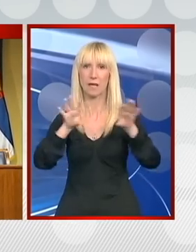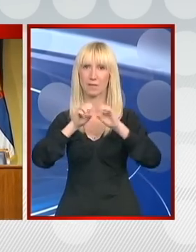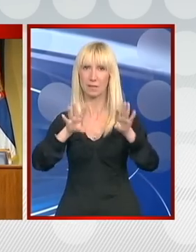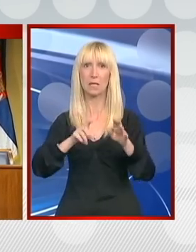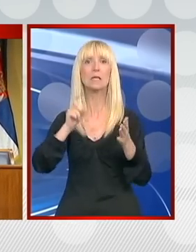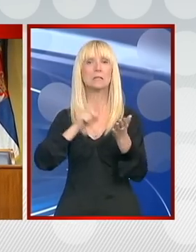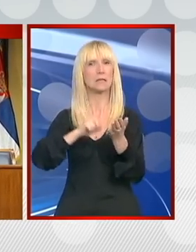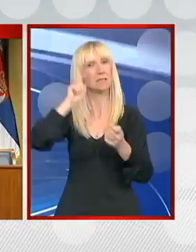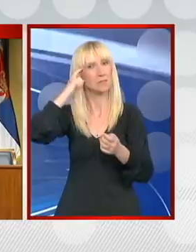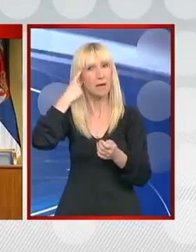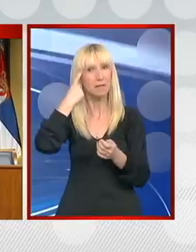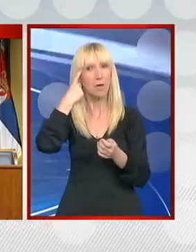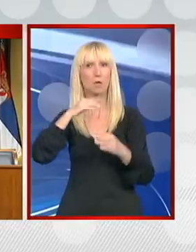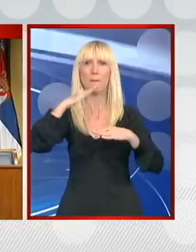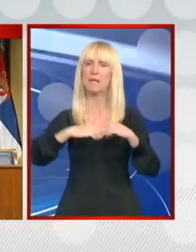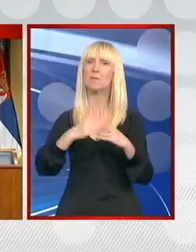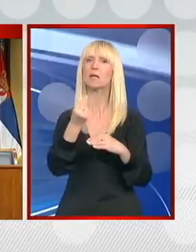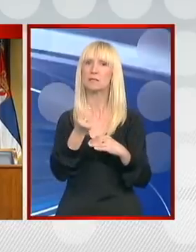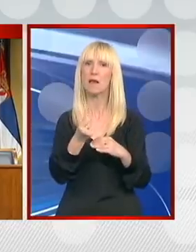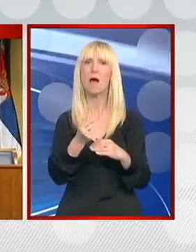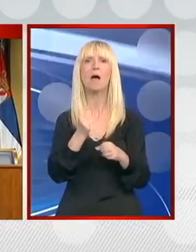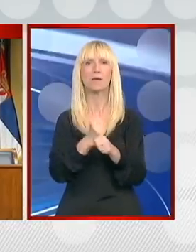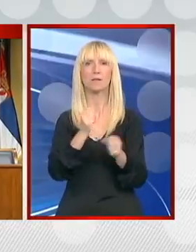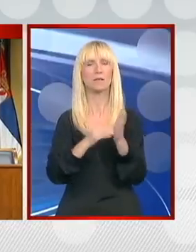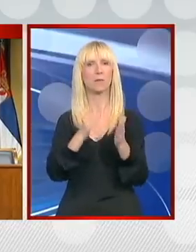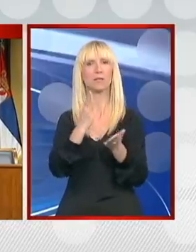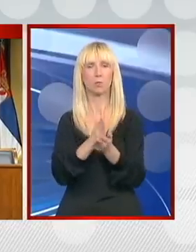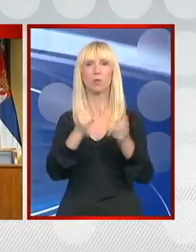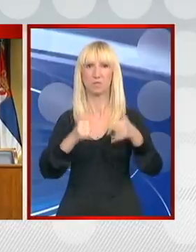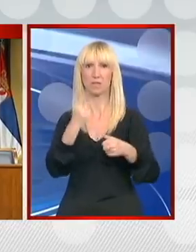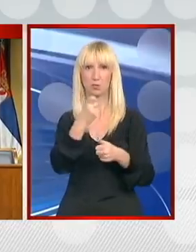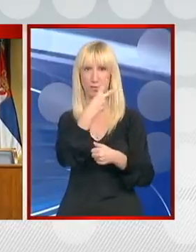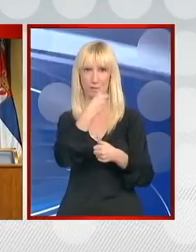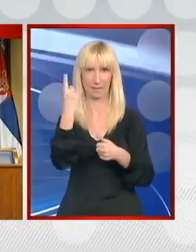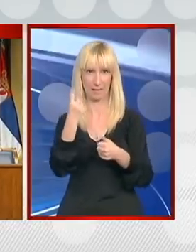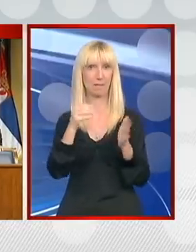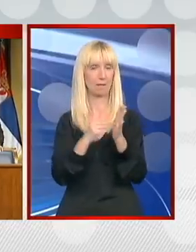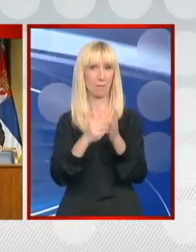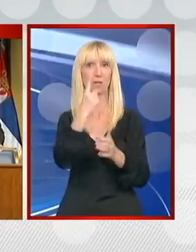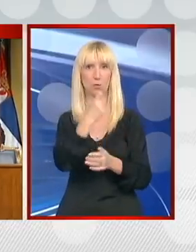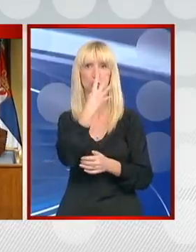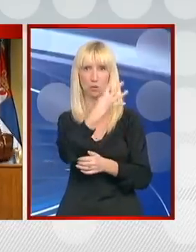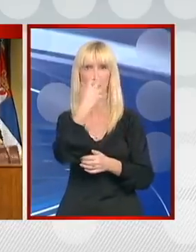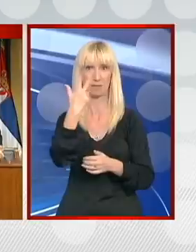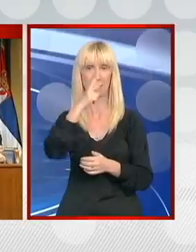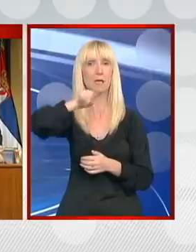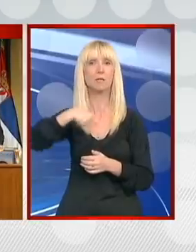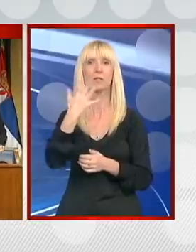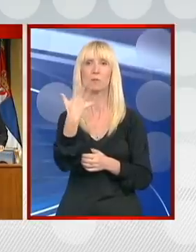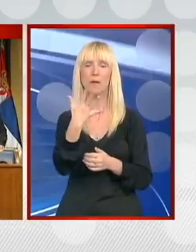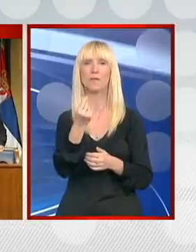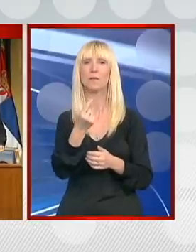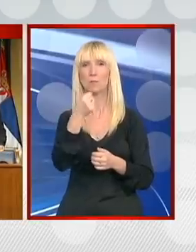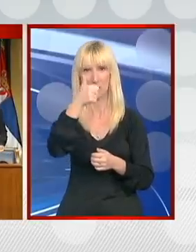saveta. Sindikati smatraju da minimalna cena rada treba da bude povećana sa 121 na 143,5 dinara po